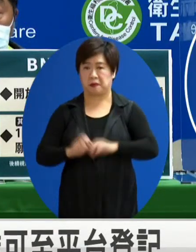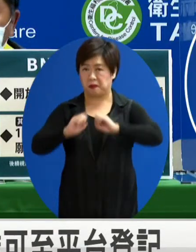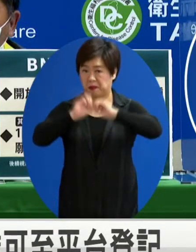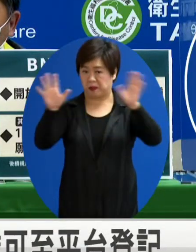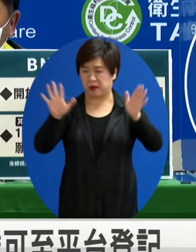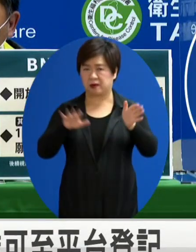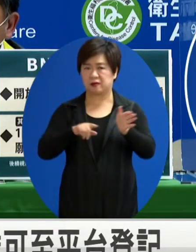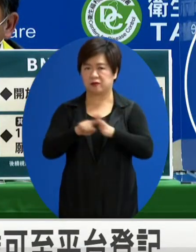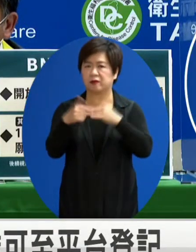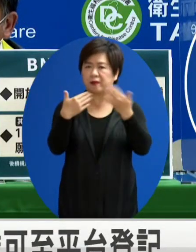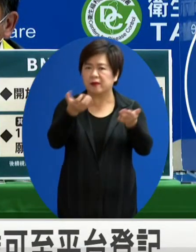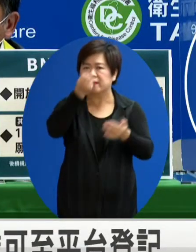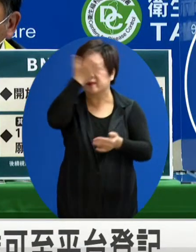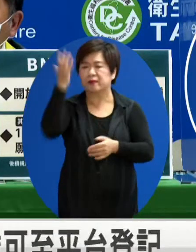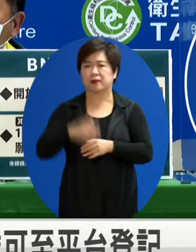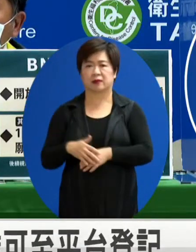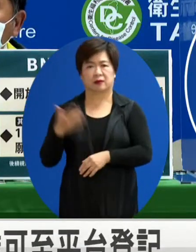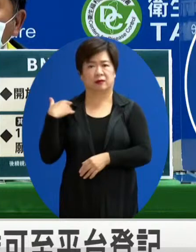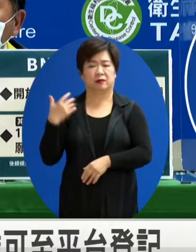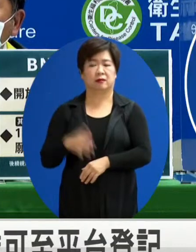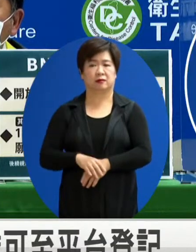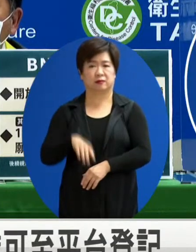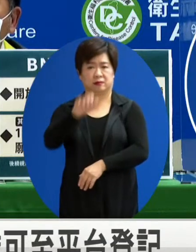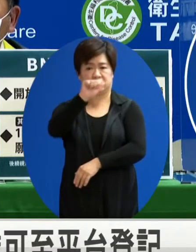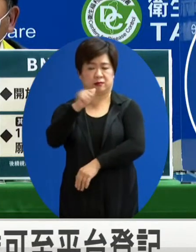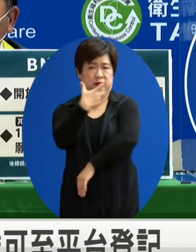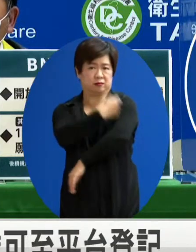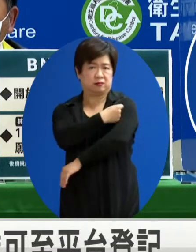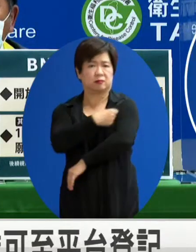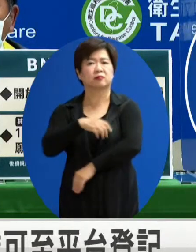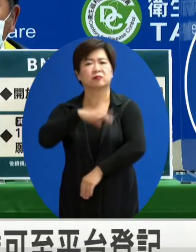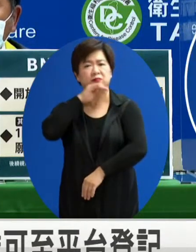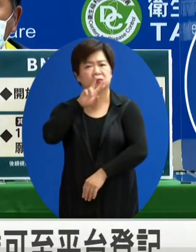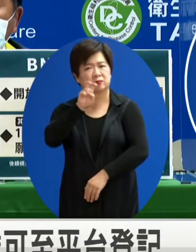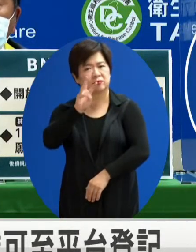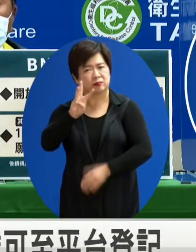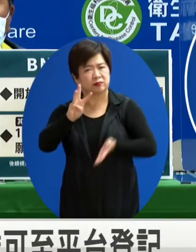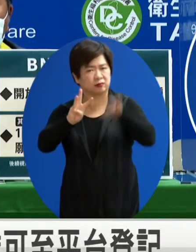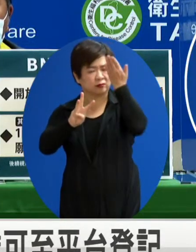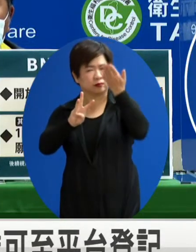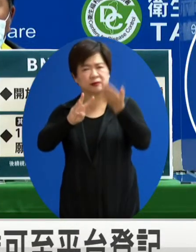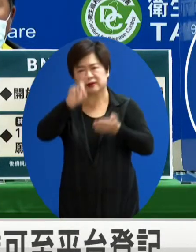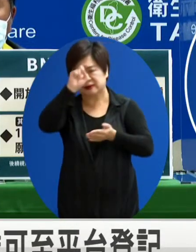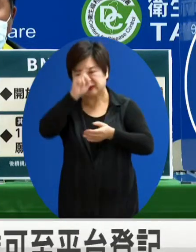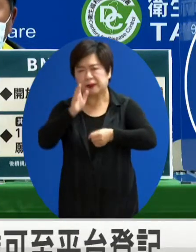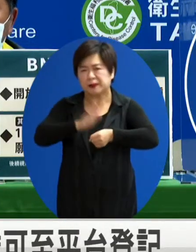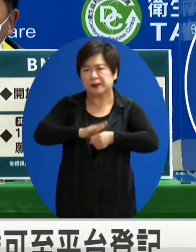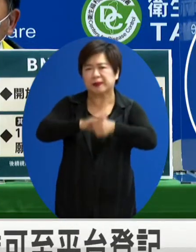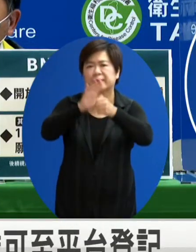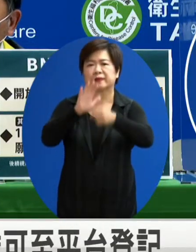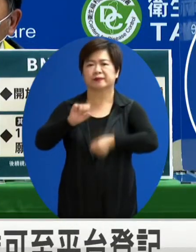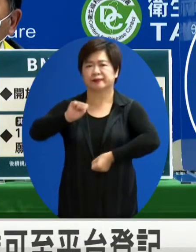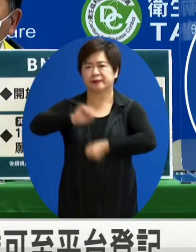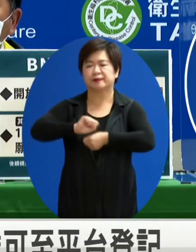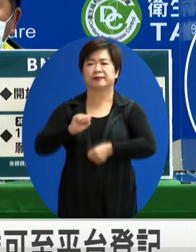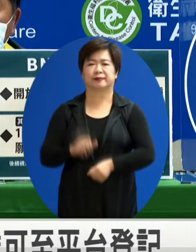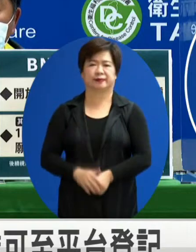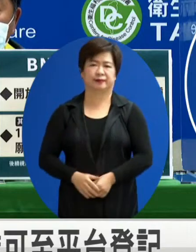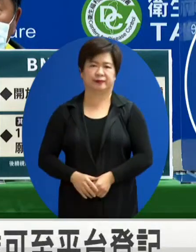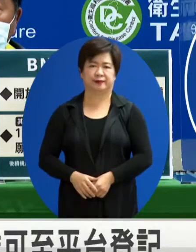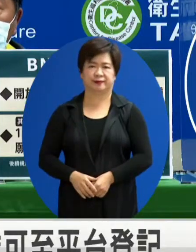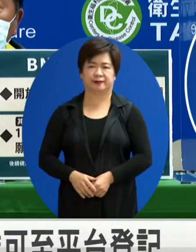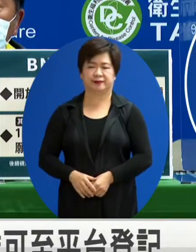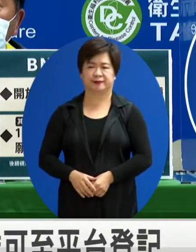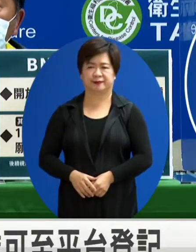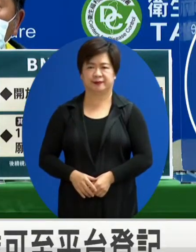布。好，因为我们前一段 AG 也开到23岁嘛，我们希望把这个缺口把它补起来了，